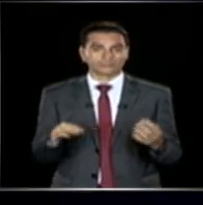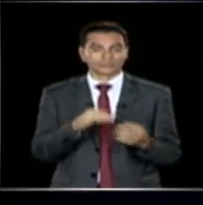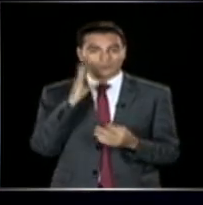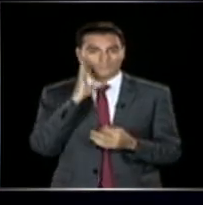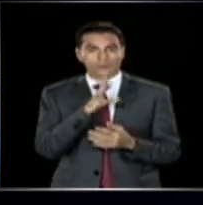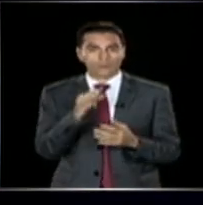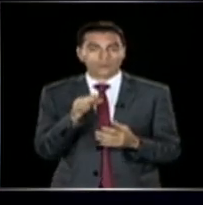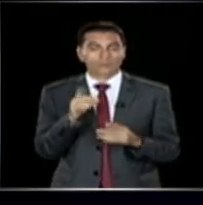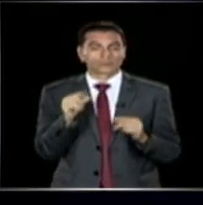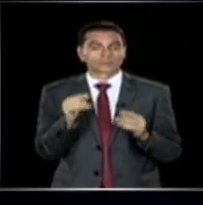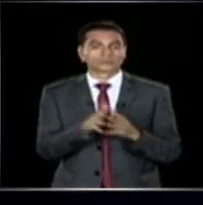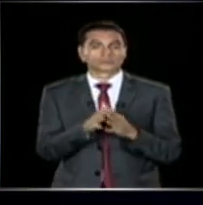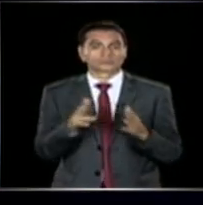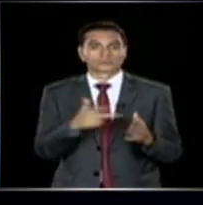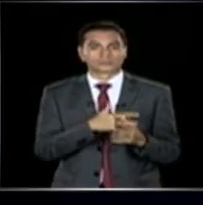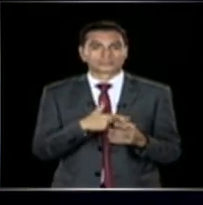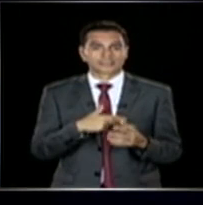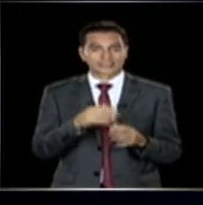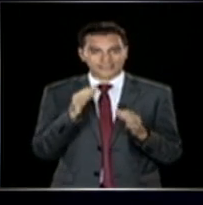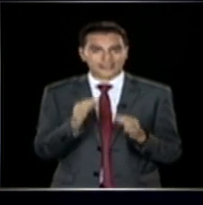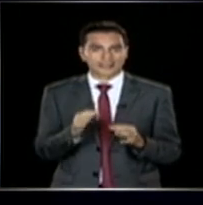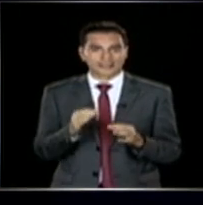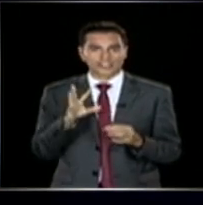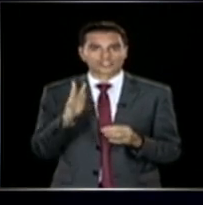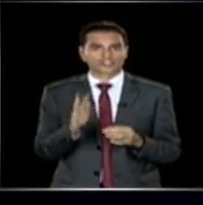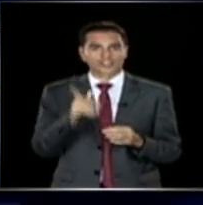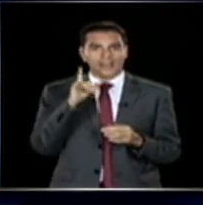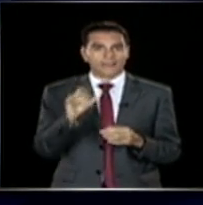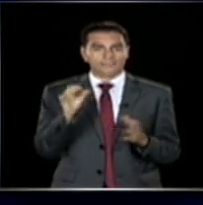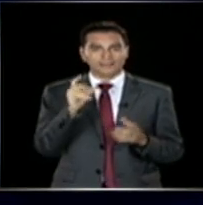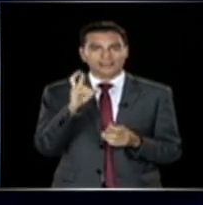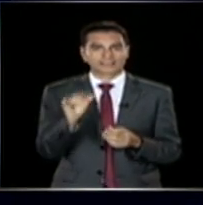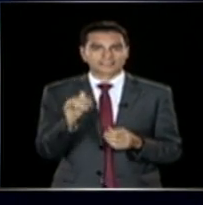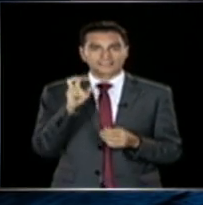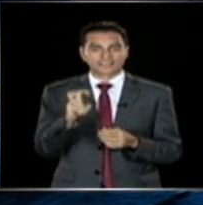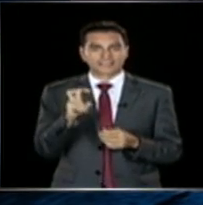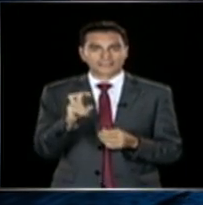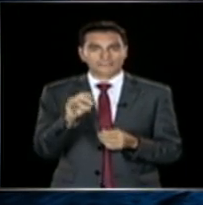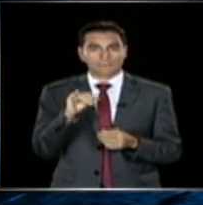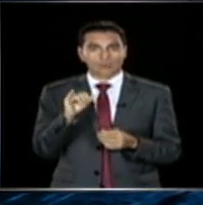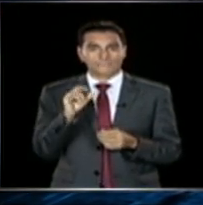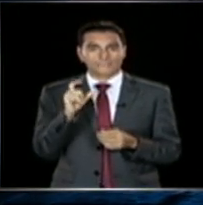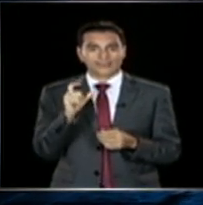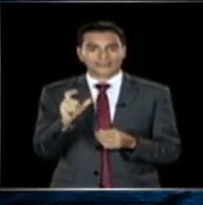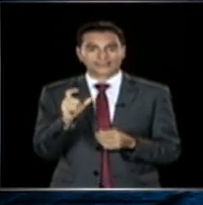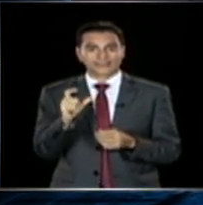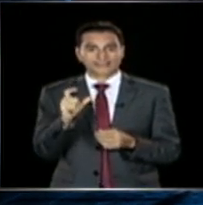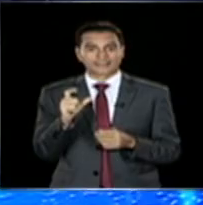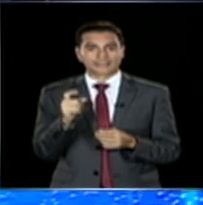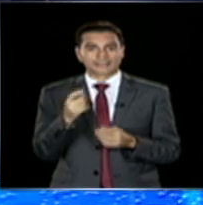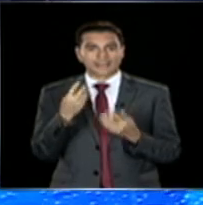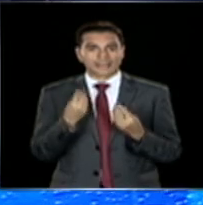الموسيقار الموهوب جدا هشام نزيه. مؤمن هدي، مارينا